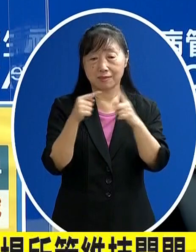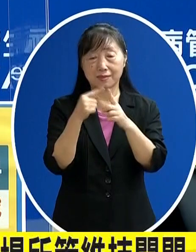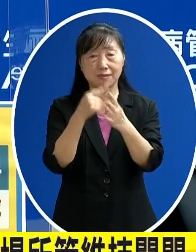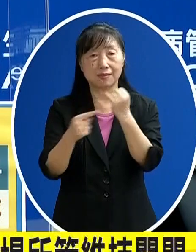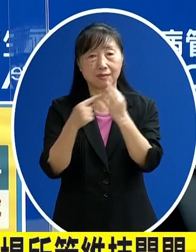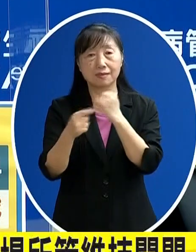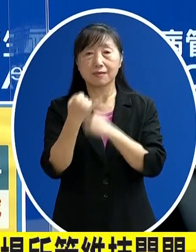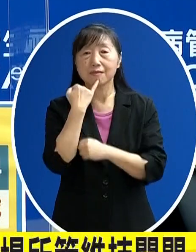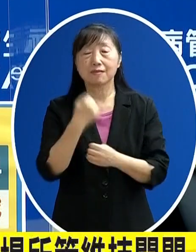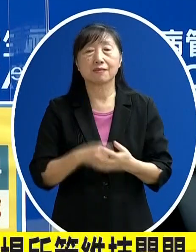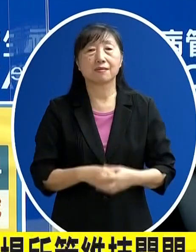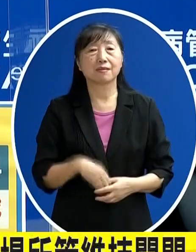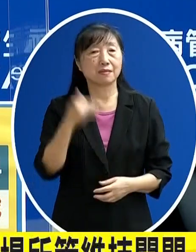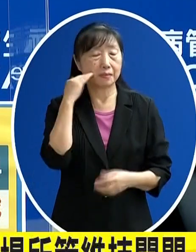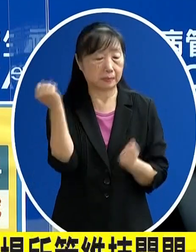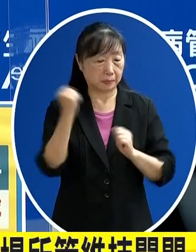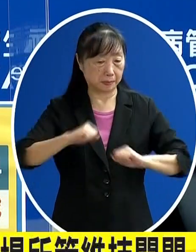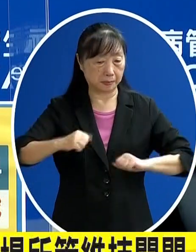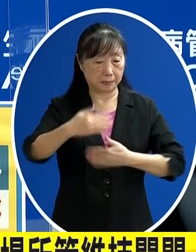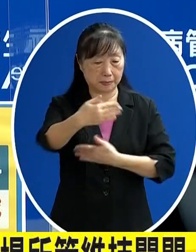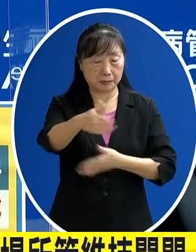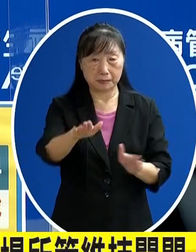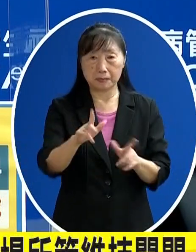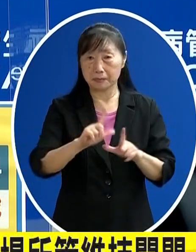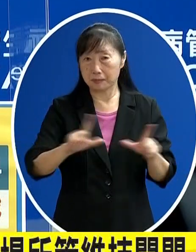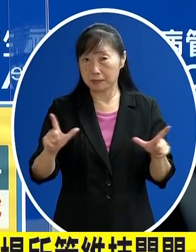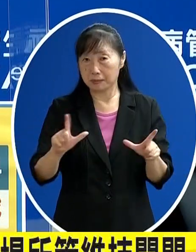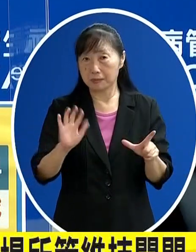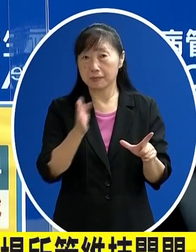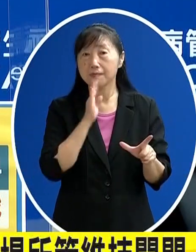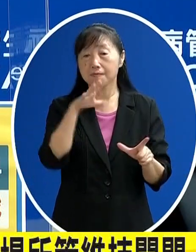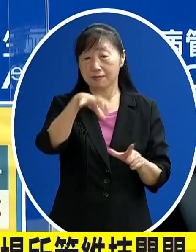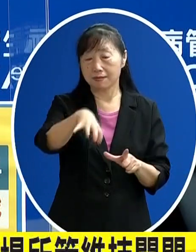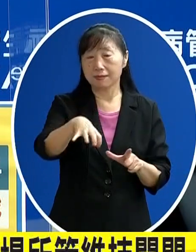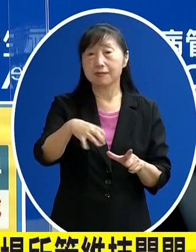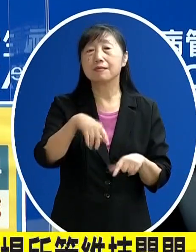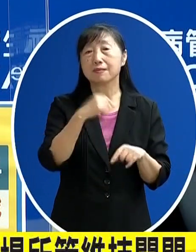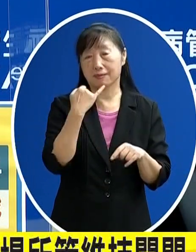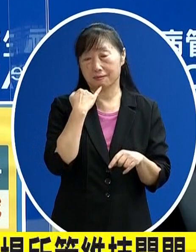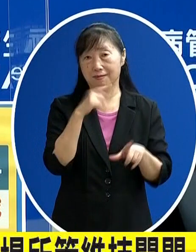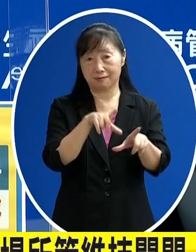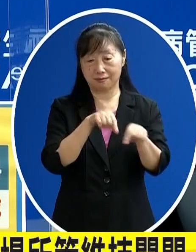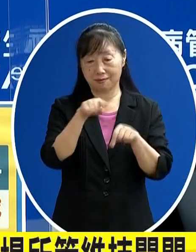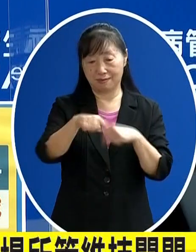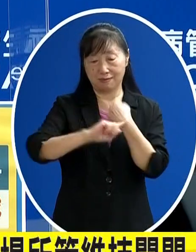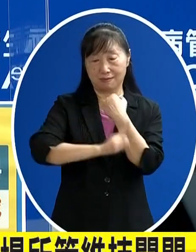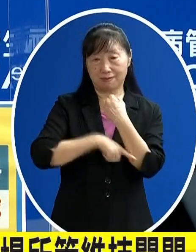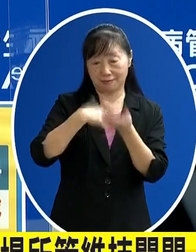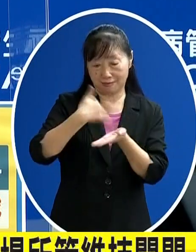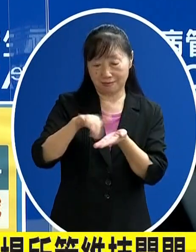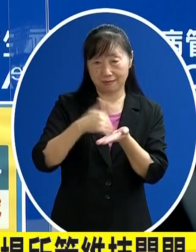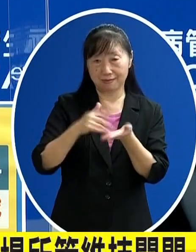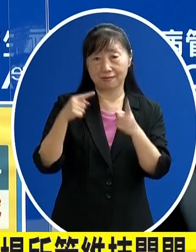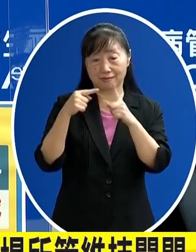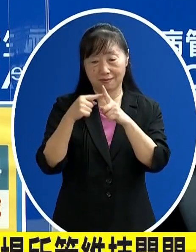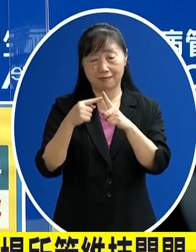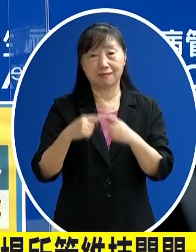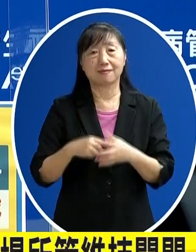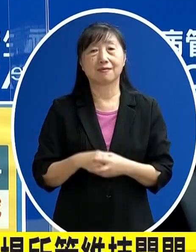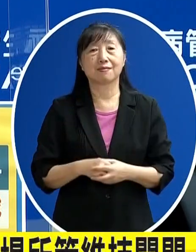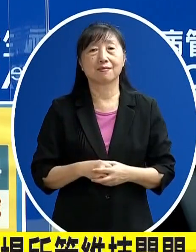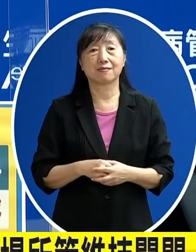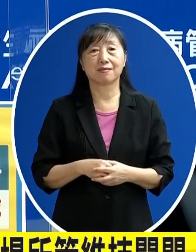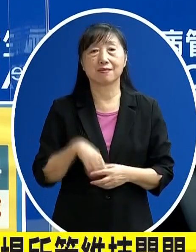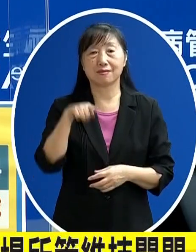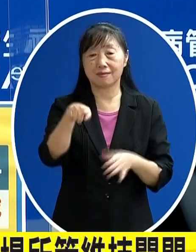制。那换句话说，比较大型的哈，相关的一些场域，哈，可以根据这样的一个人数的计算，